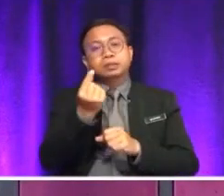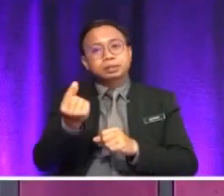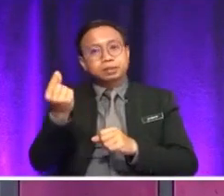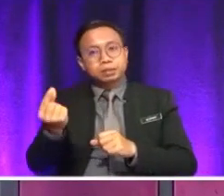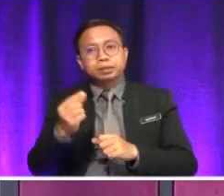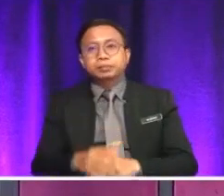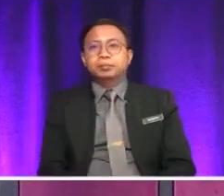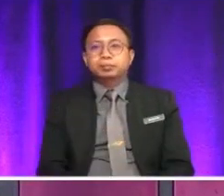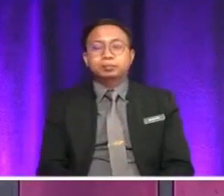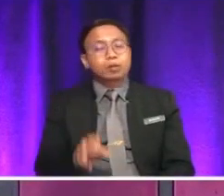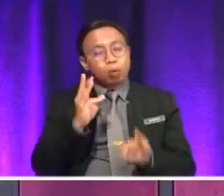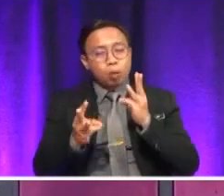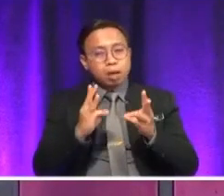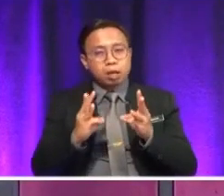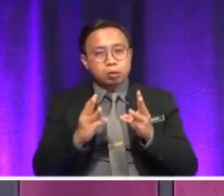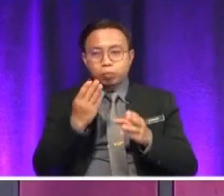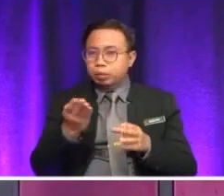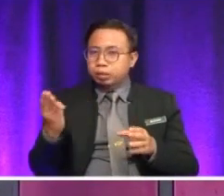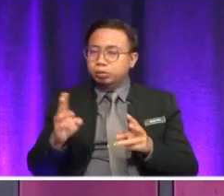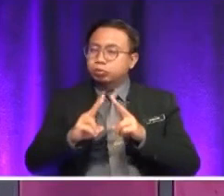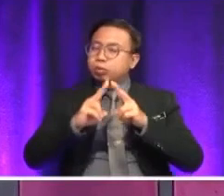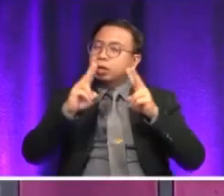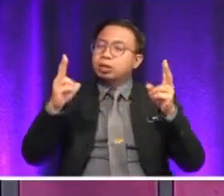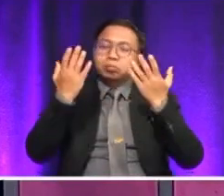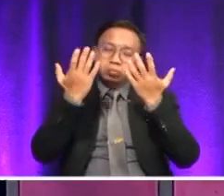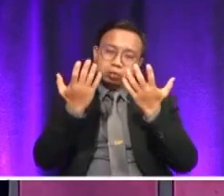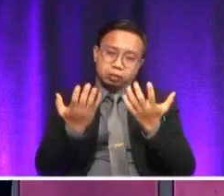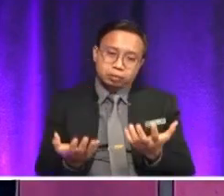sedikit. Walaupun benda tu sangat berat untuk kita.